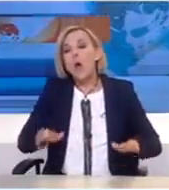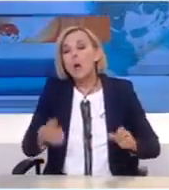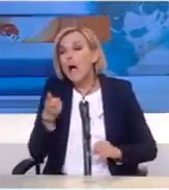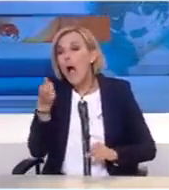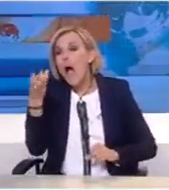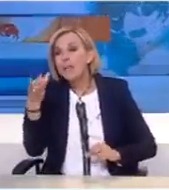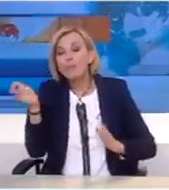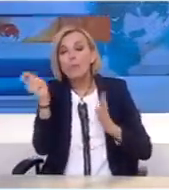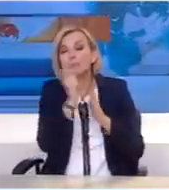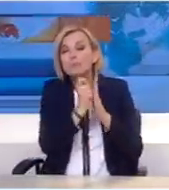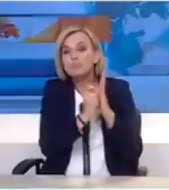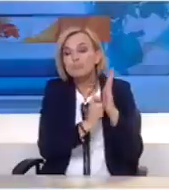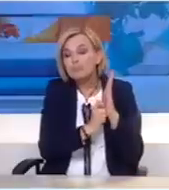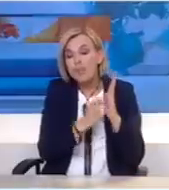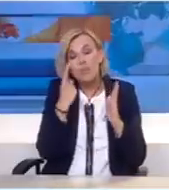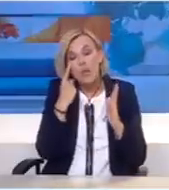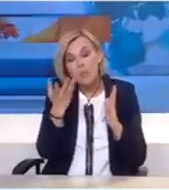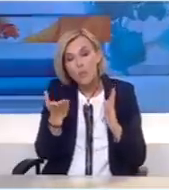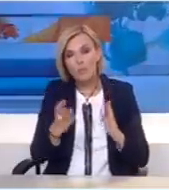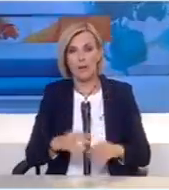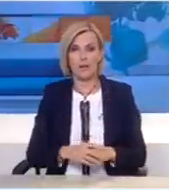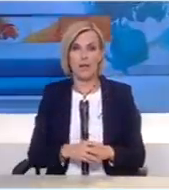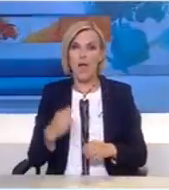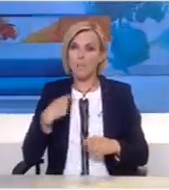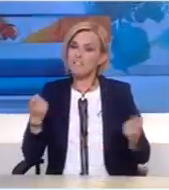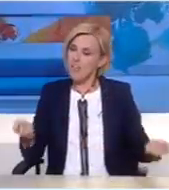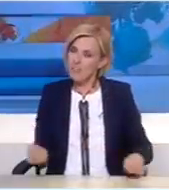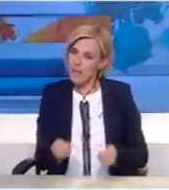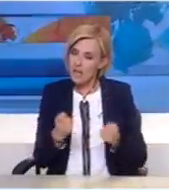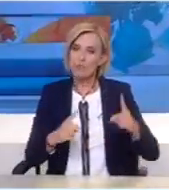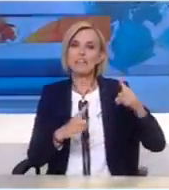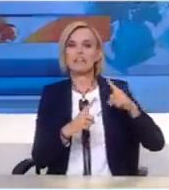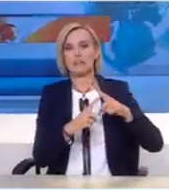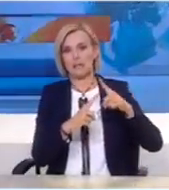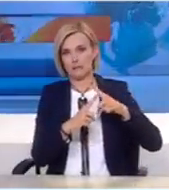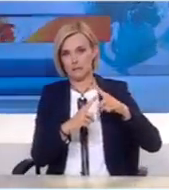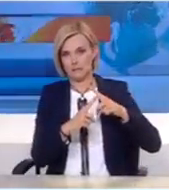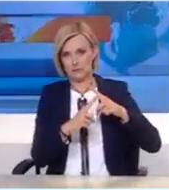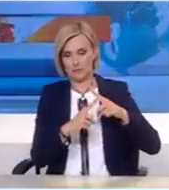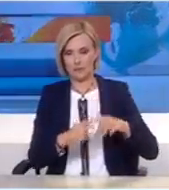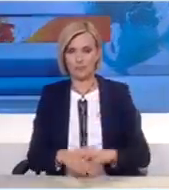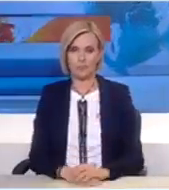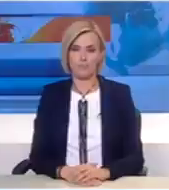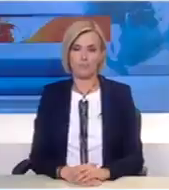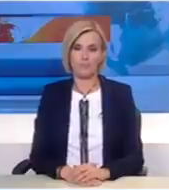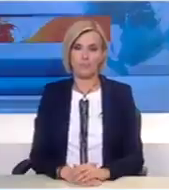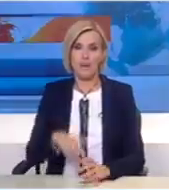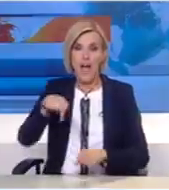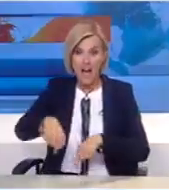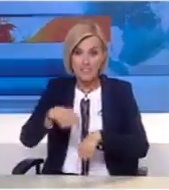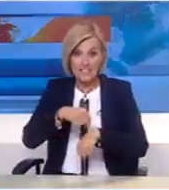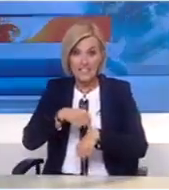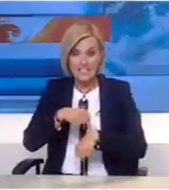κρουσμάτων και σε μια κατάσταση που θα γίνεται και πιο μαζικό τέστινγκ. Ήδη επάνω, την ώρα που σας μιλώ εγώ,